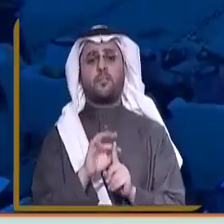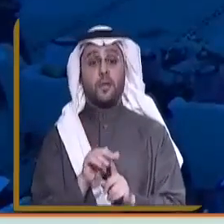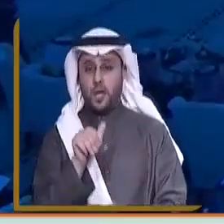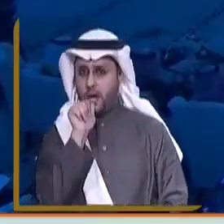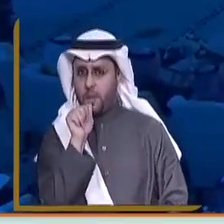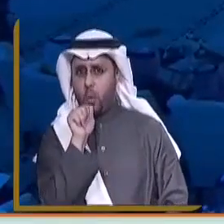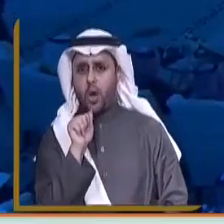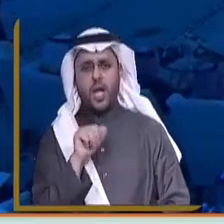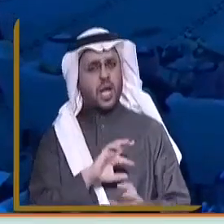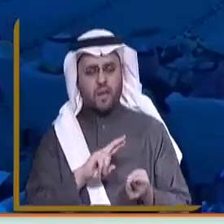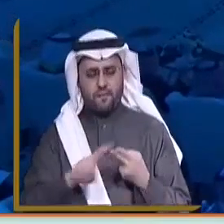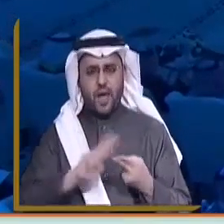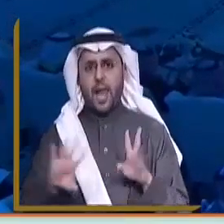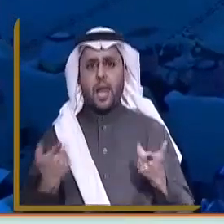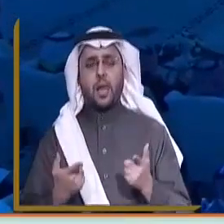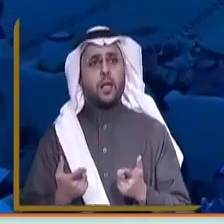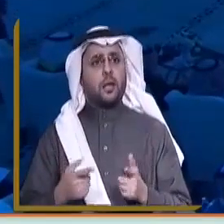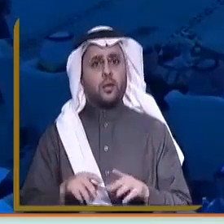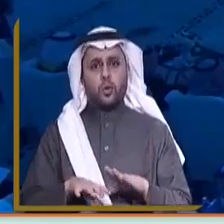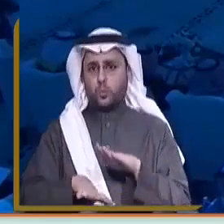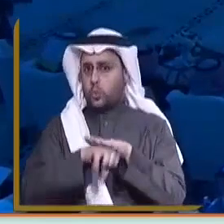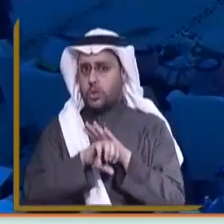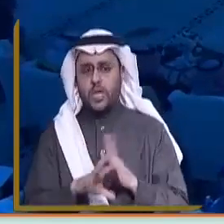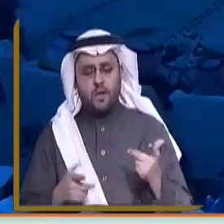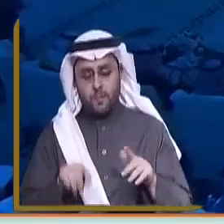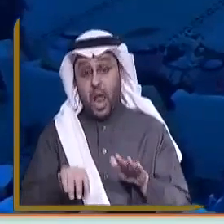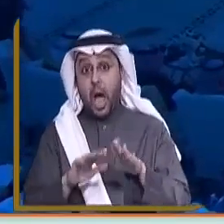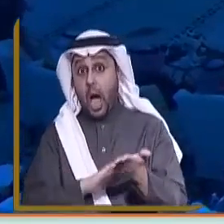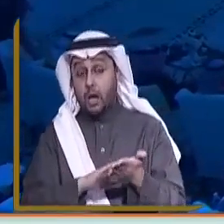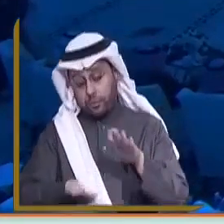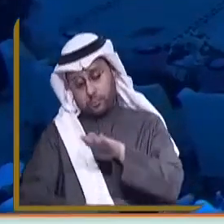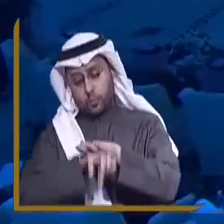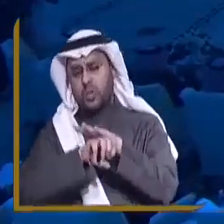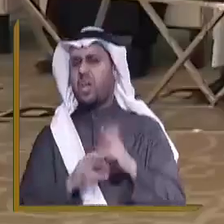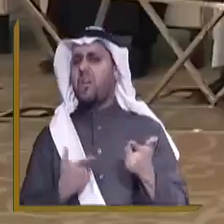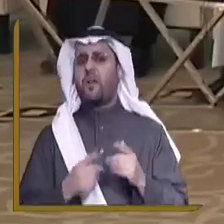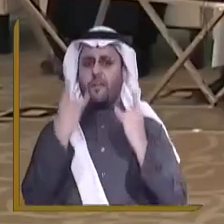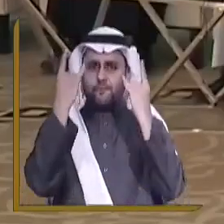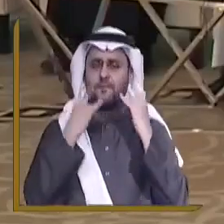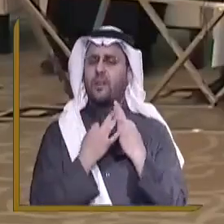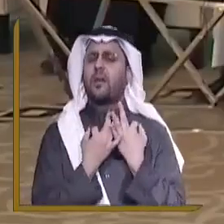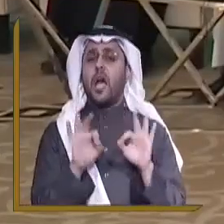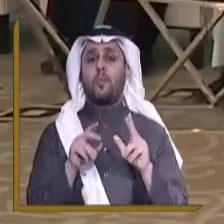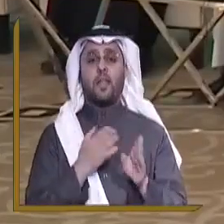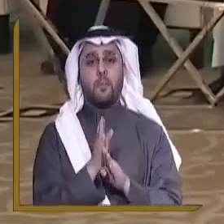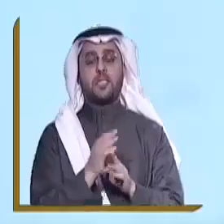وزياده الاعتماد على تقنيات الري الحديثه وذلك لرفع مستوى الاداره المتكامله